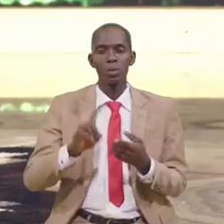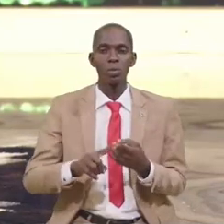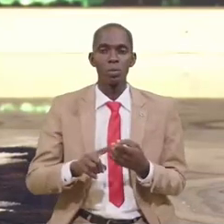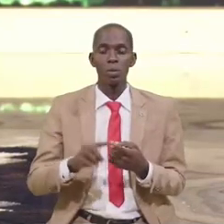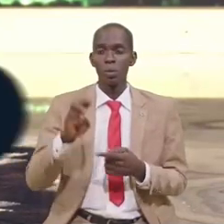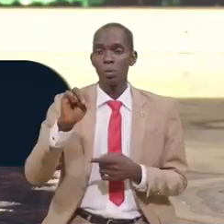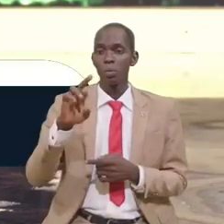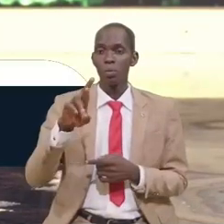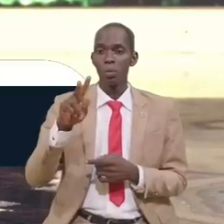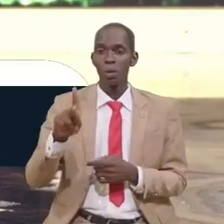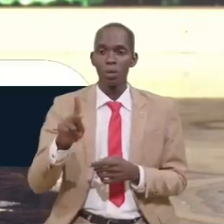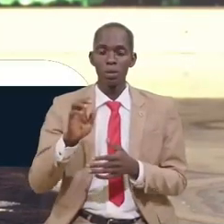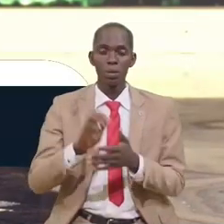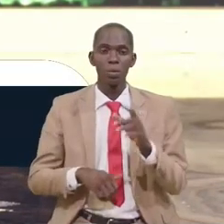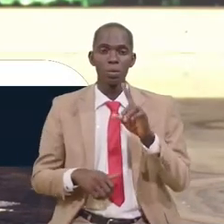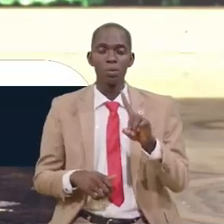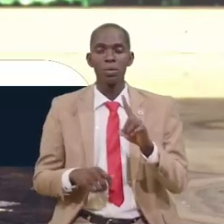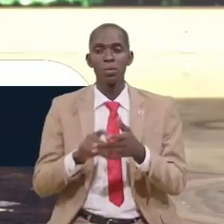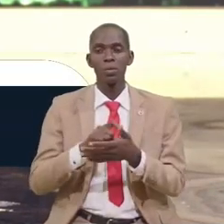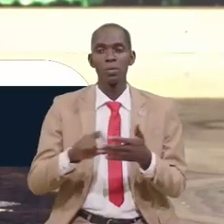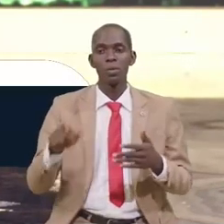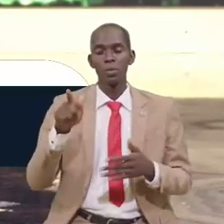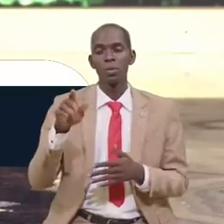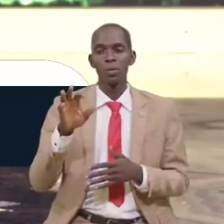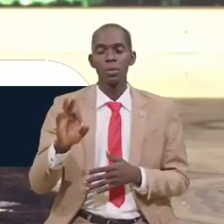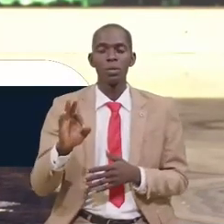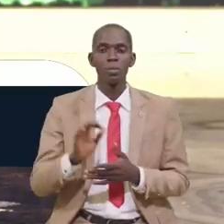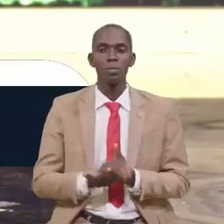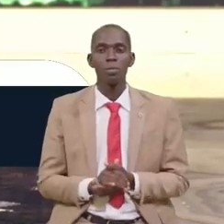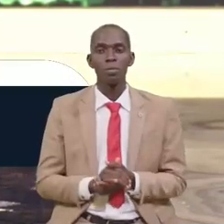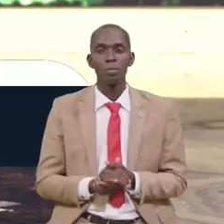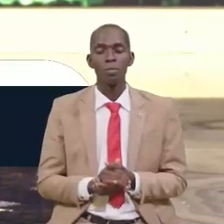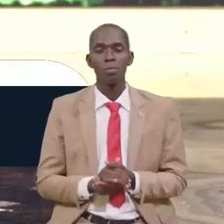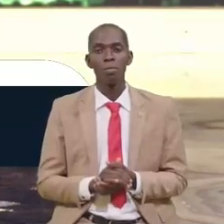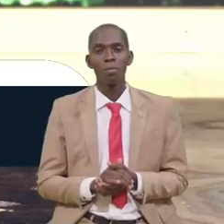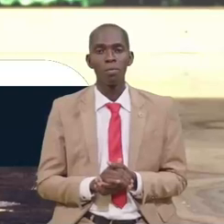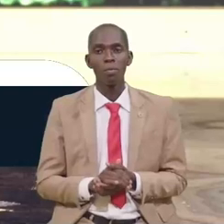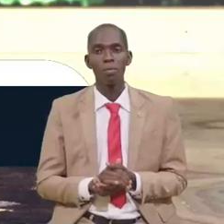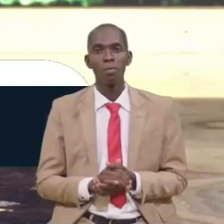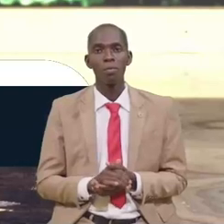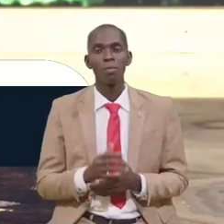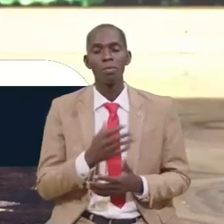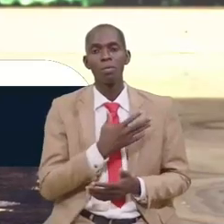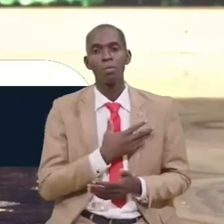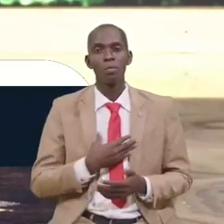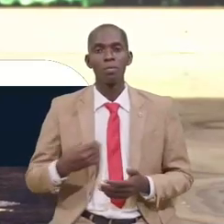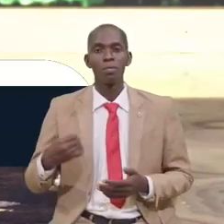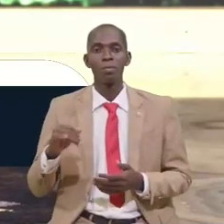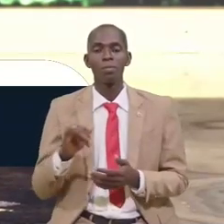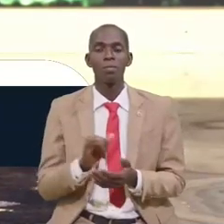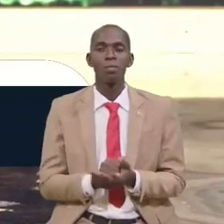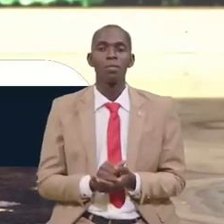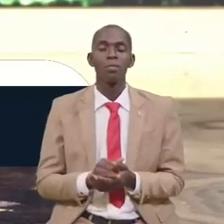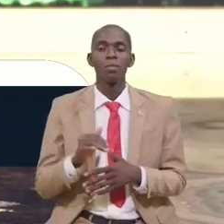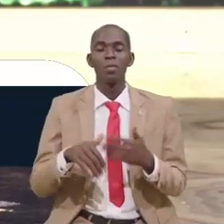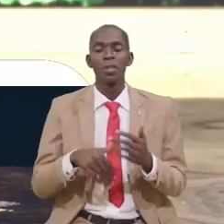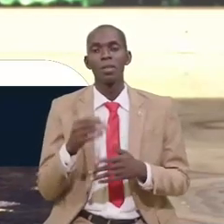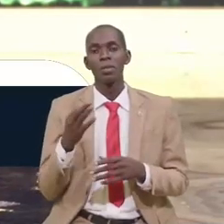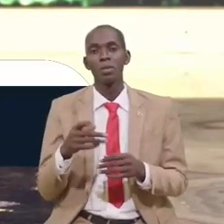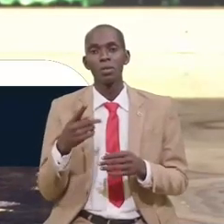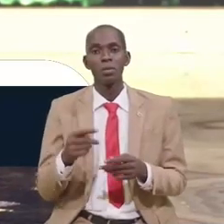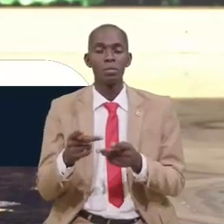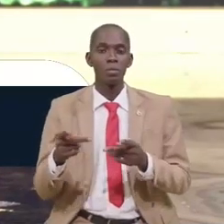39. Marc 1, verset 29. En sortant de la synagogue, ils